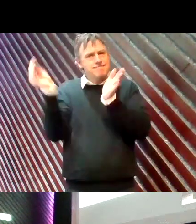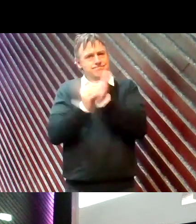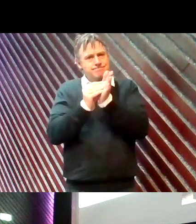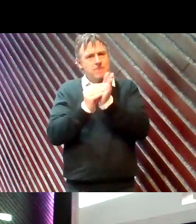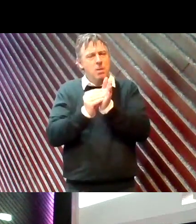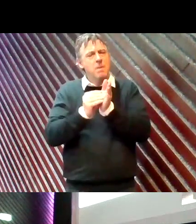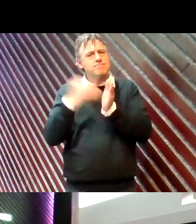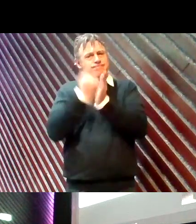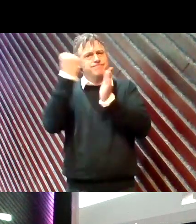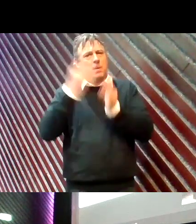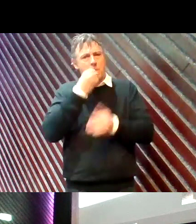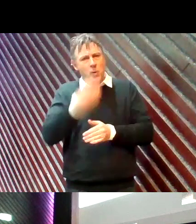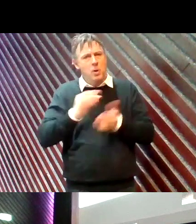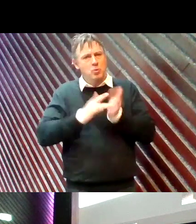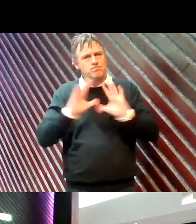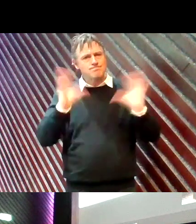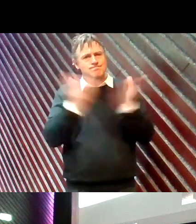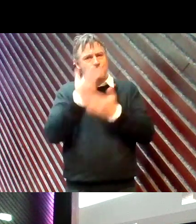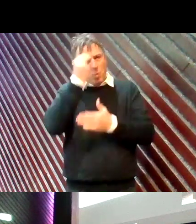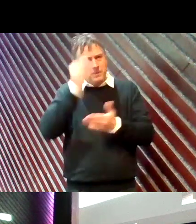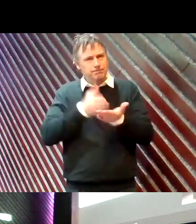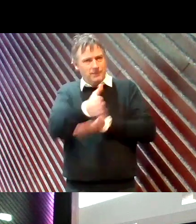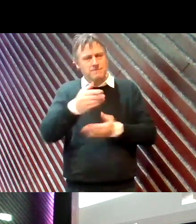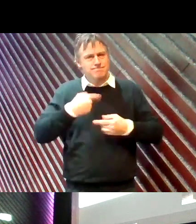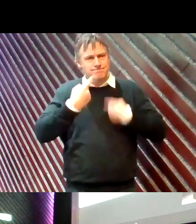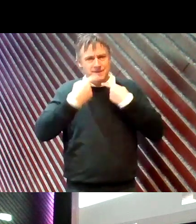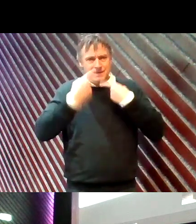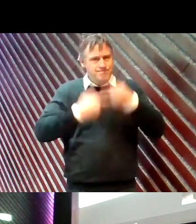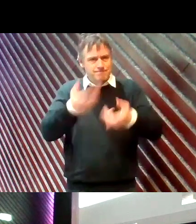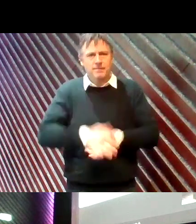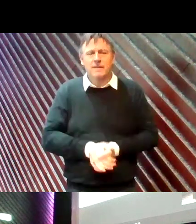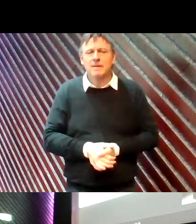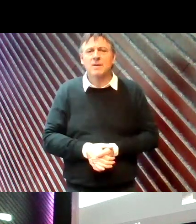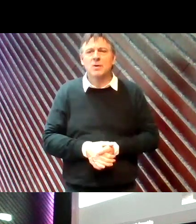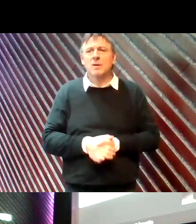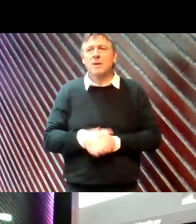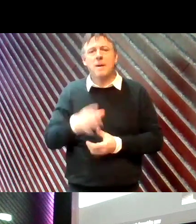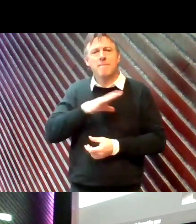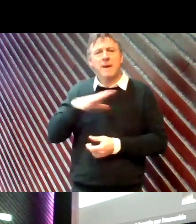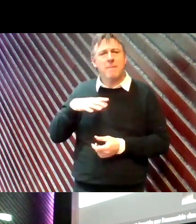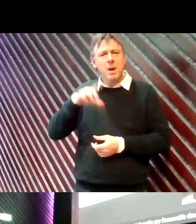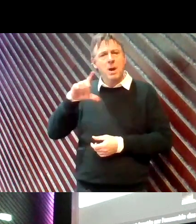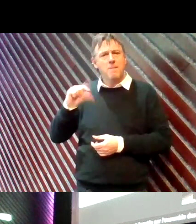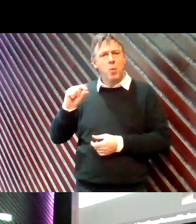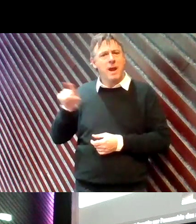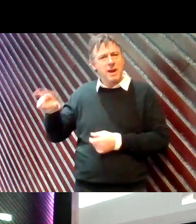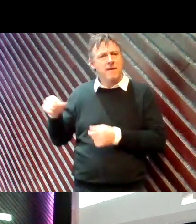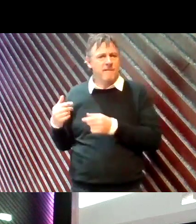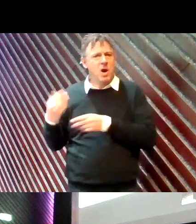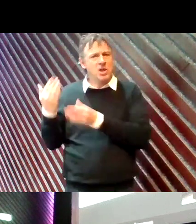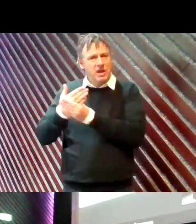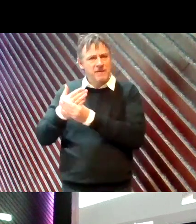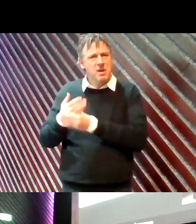considérées par l'ensemble des acteurs. Nous avons beaucoup bougé, je vous souviens qu'il voulait intervenir à juste après moi et allier